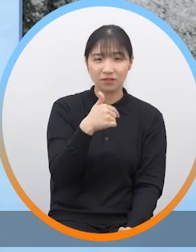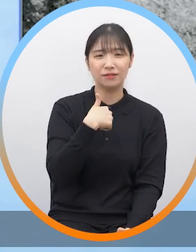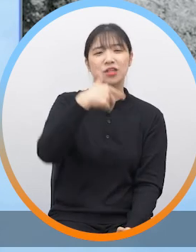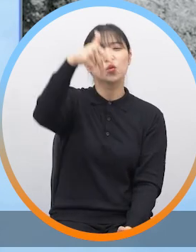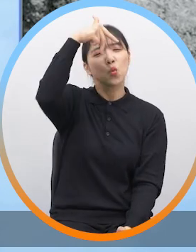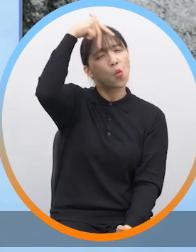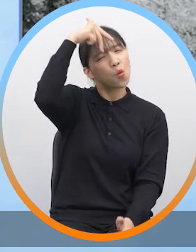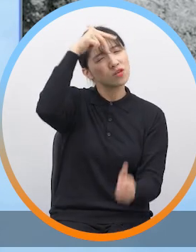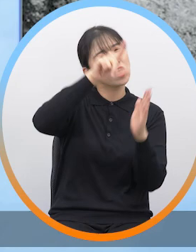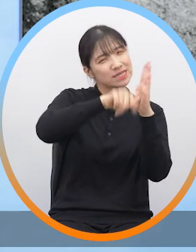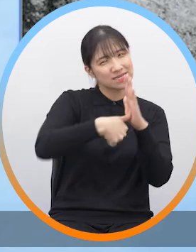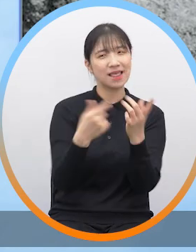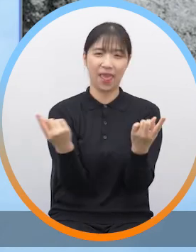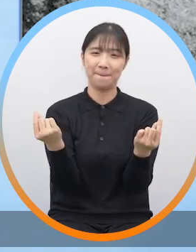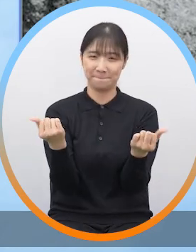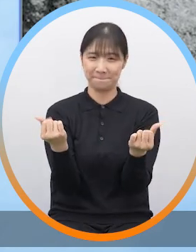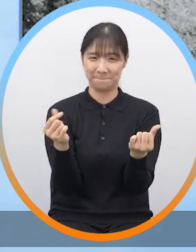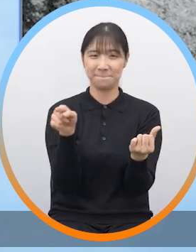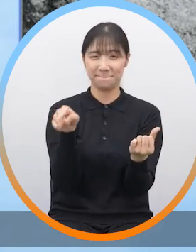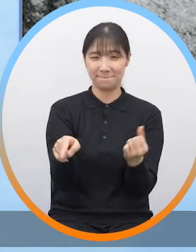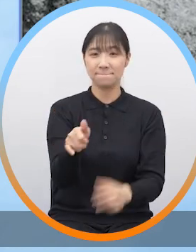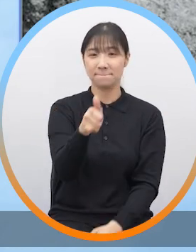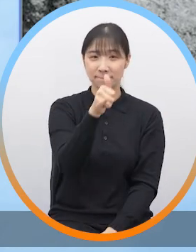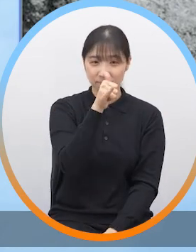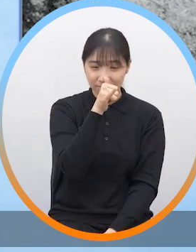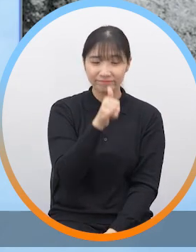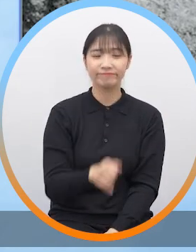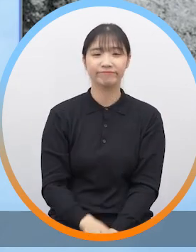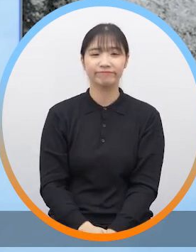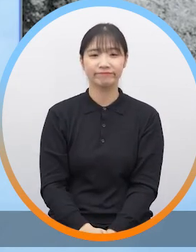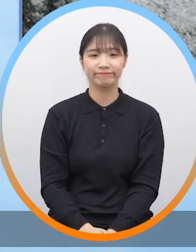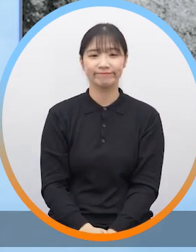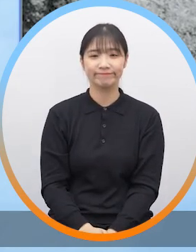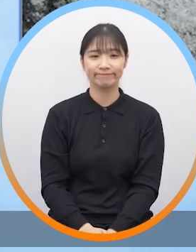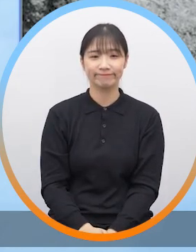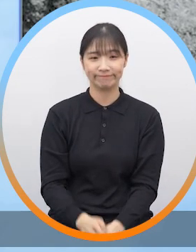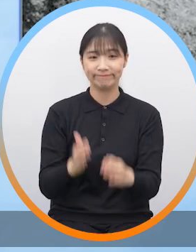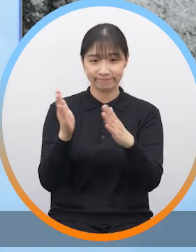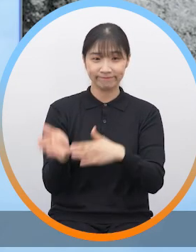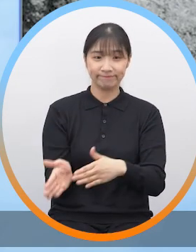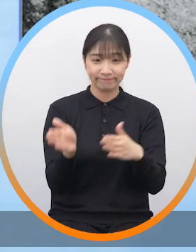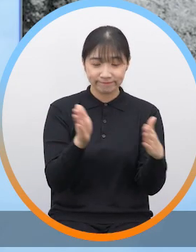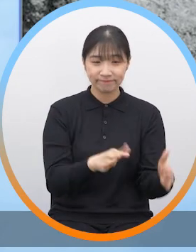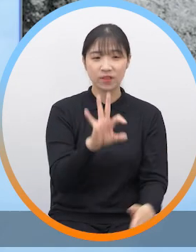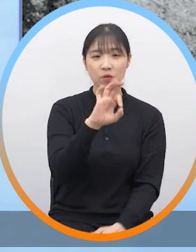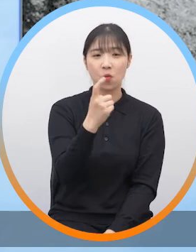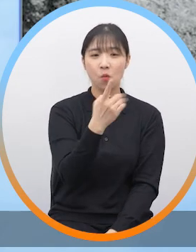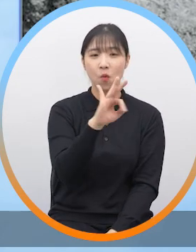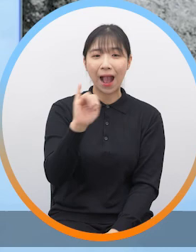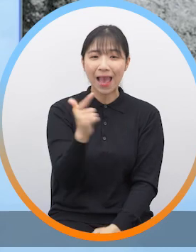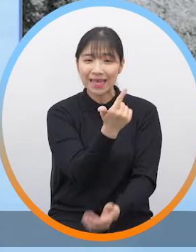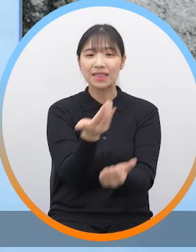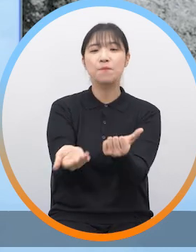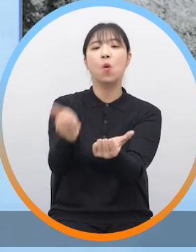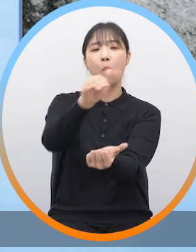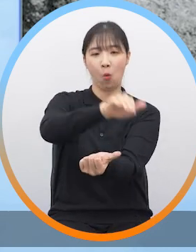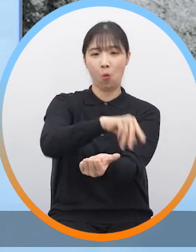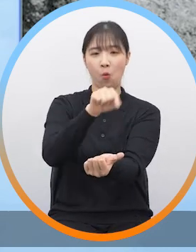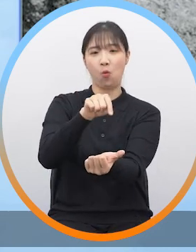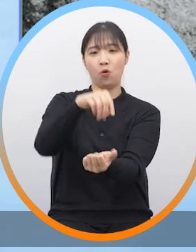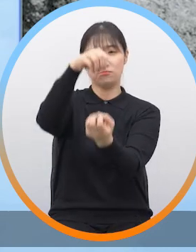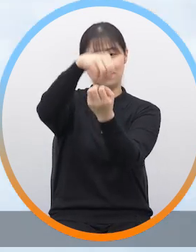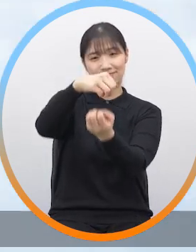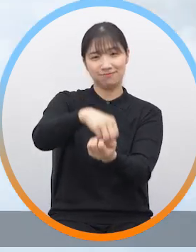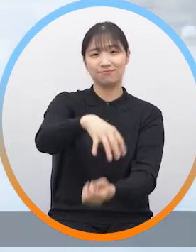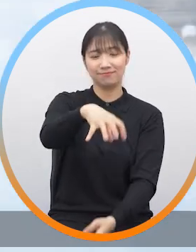조선시대 때에 해당하는 이런 것도 있고요. 그 다음에 왕인 묘가 전에